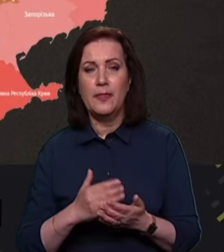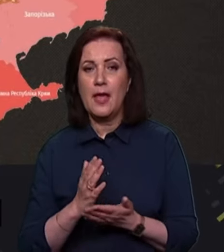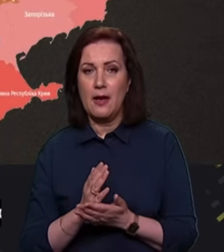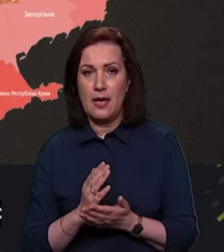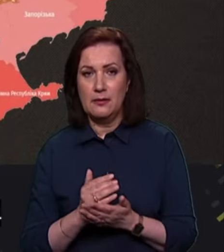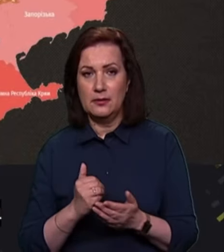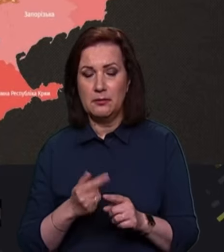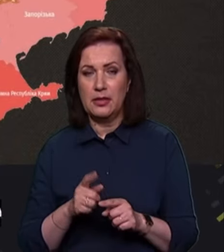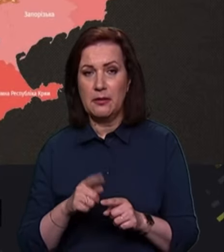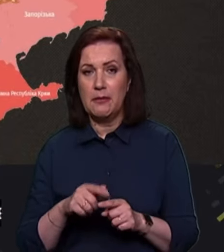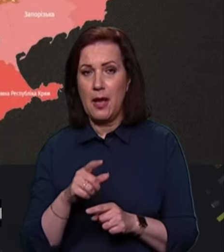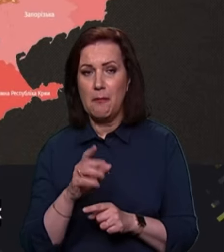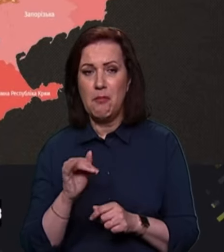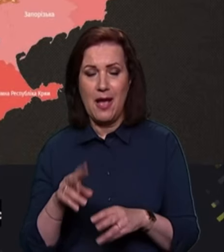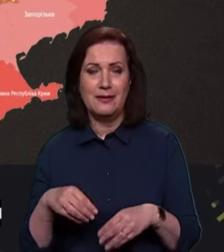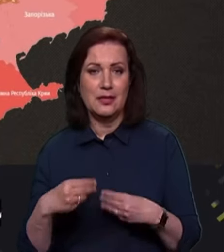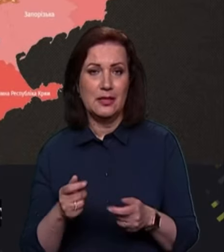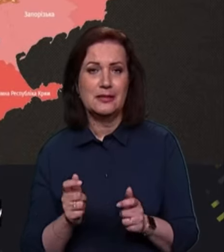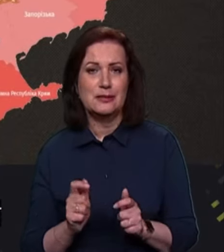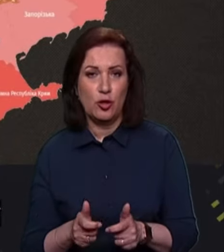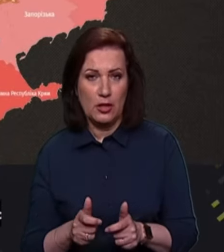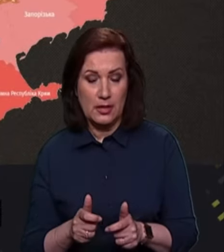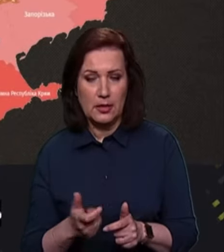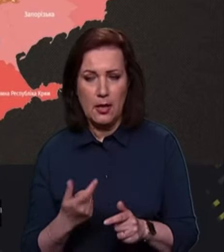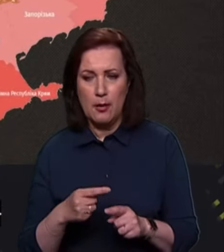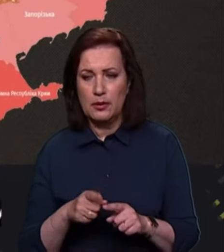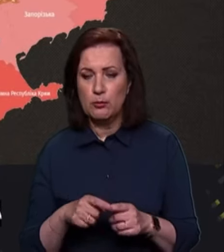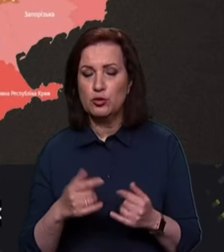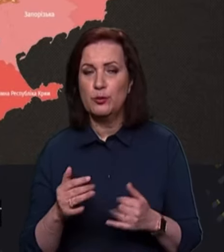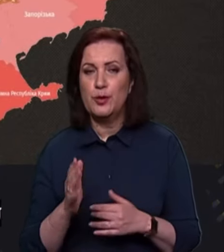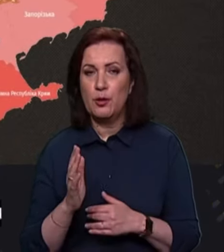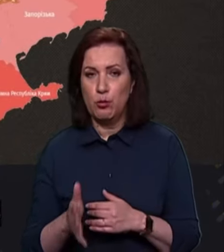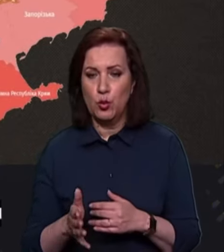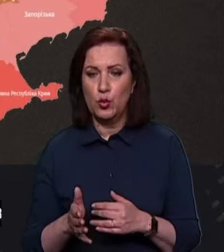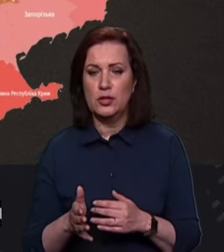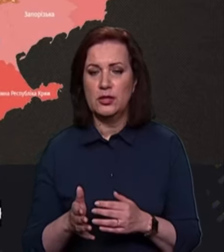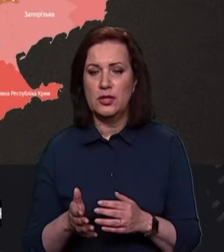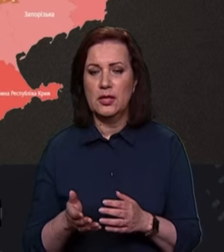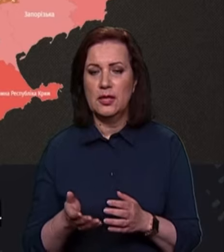находиться перед тем, как Байден даст на это согласие. Потому что теперь он будет